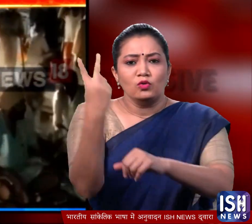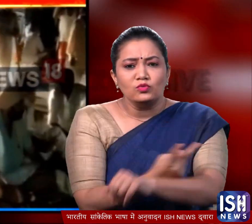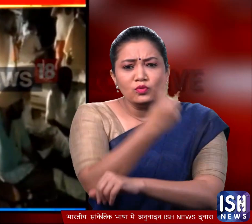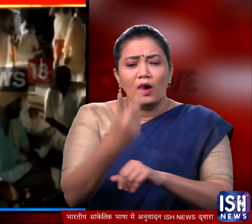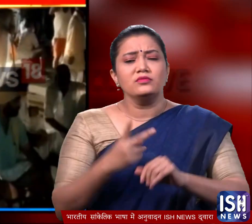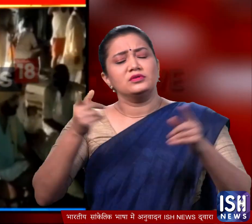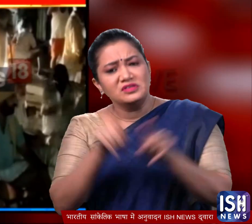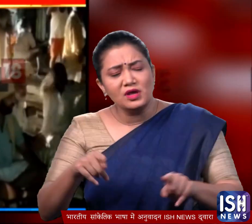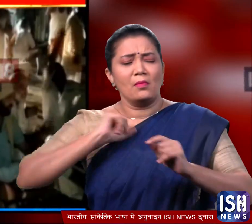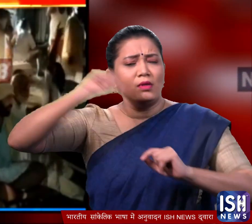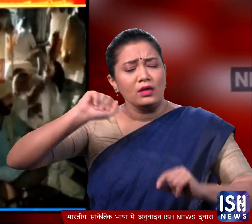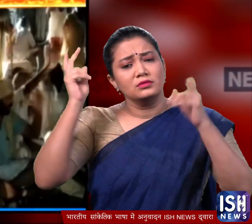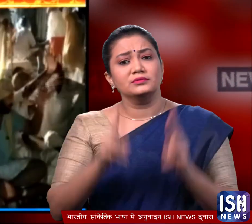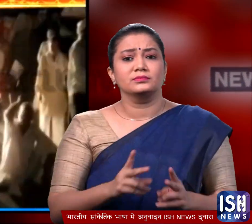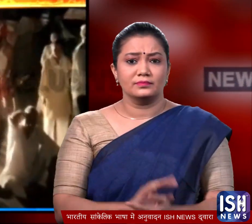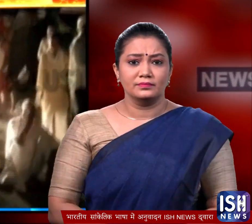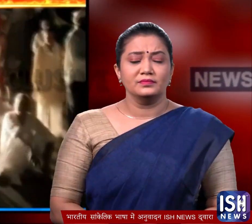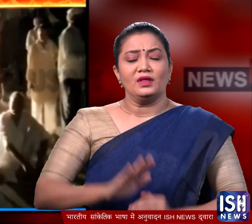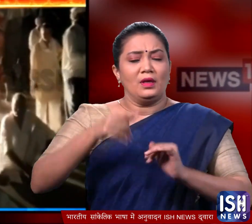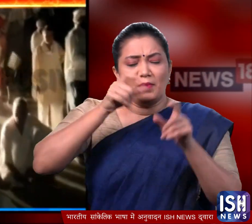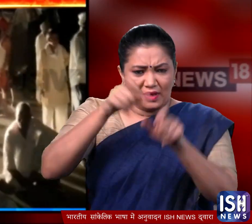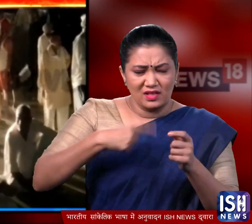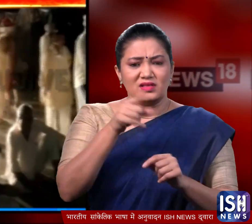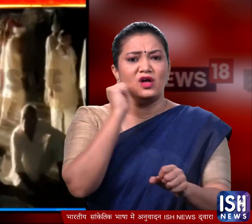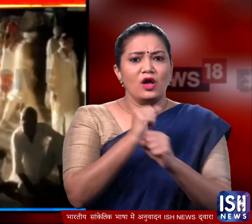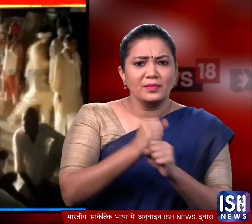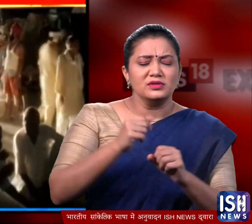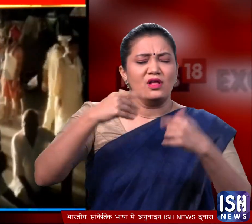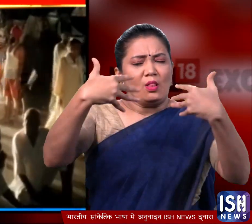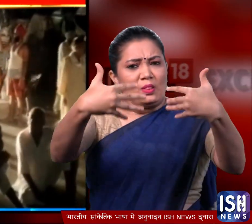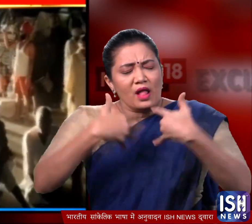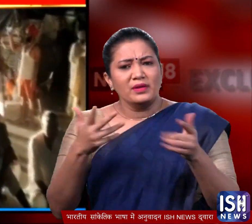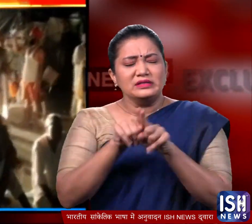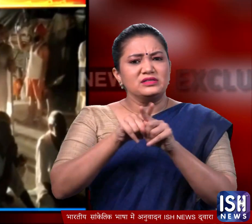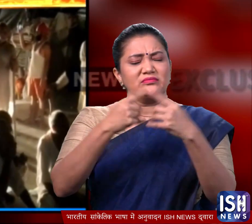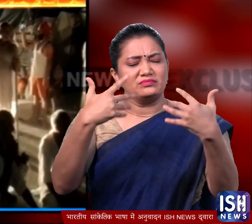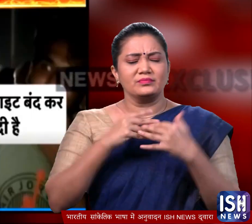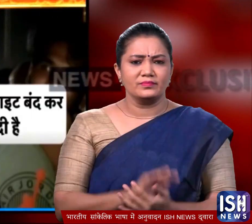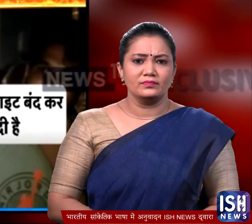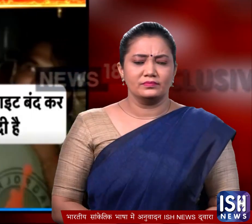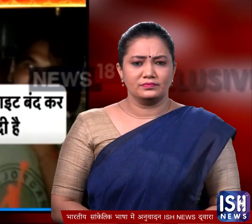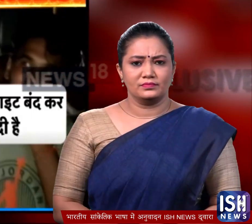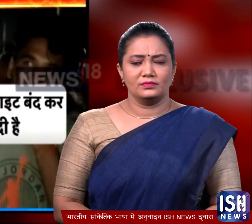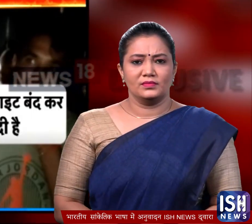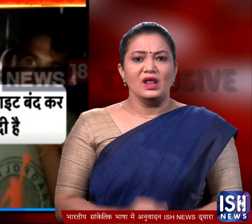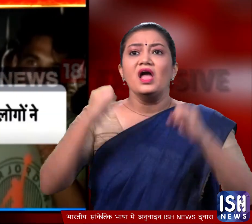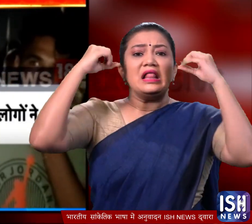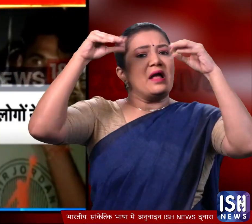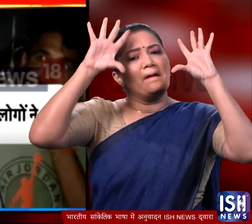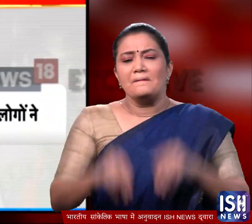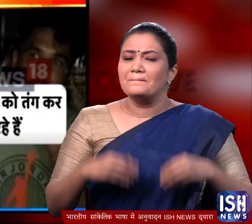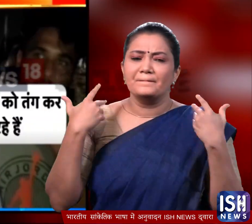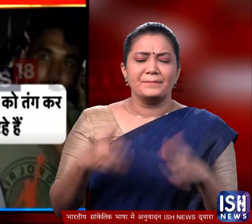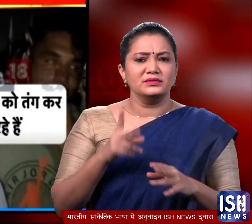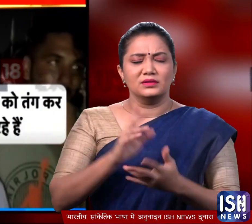करीब 2 घंटे तक इसी तरह ये लोग वहां जमे रहे। इन लोगों ने आरोप लगाया कि सरकार उन्हें जानबूझकर परेशान कर रही है। हमारी लाइट बंद कर दी है,